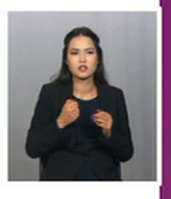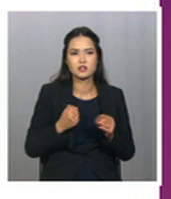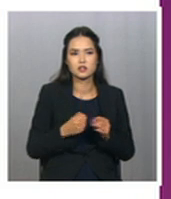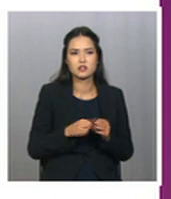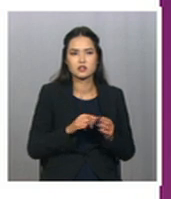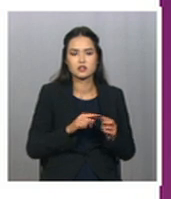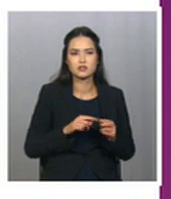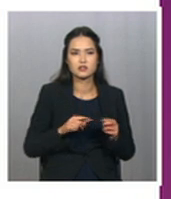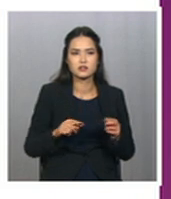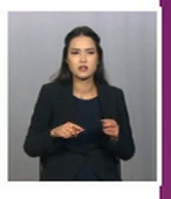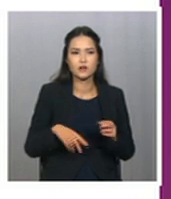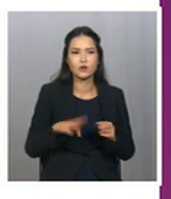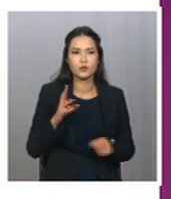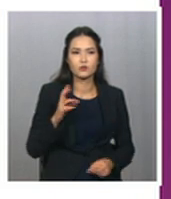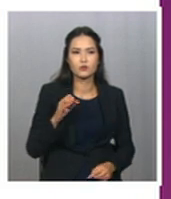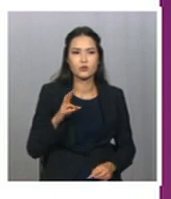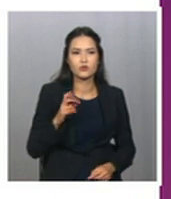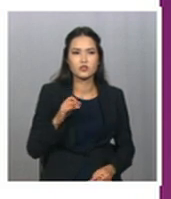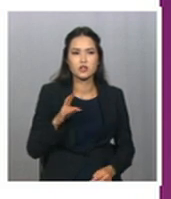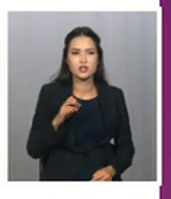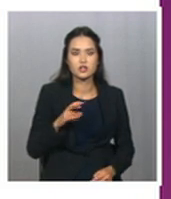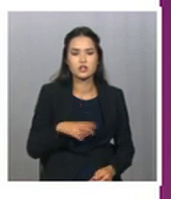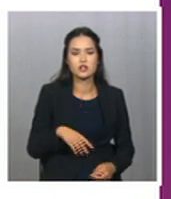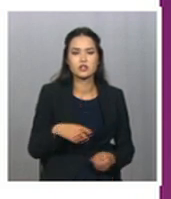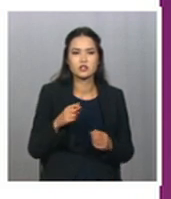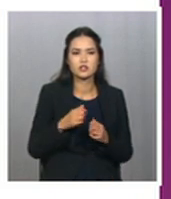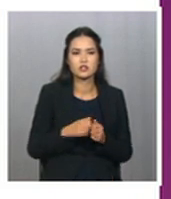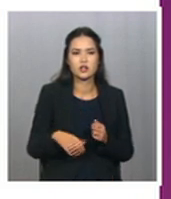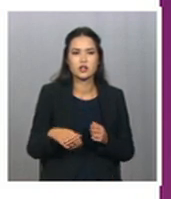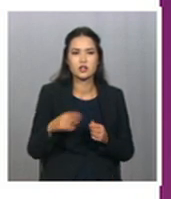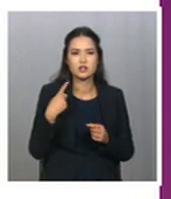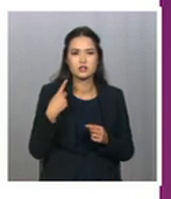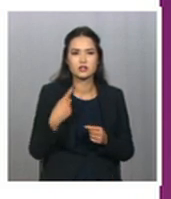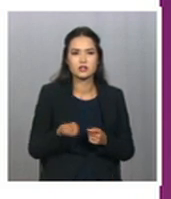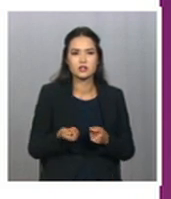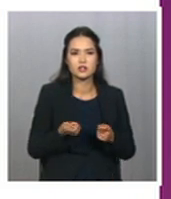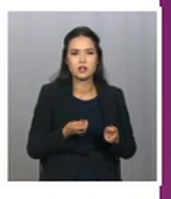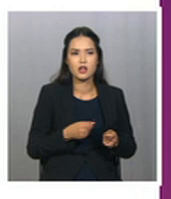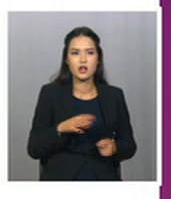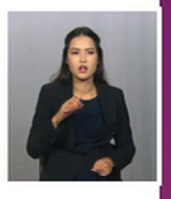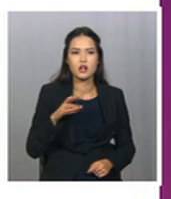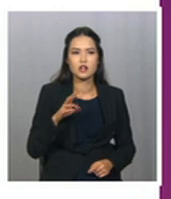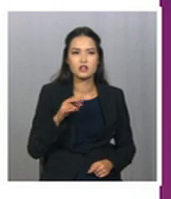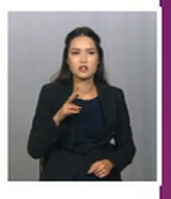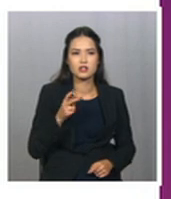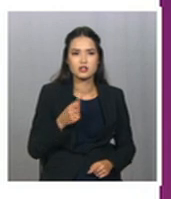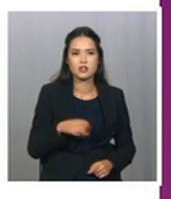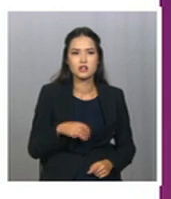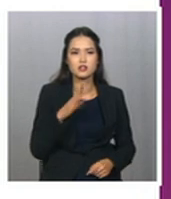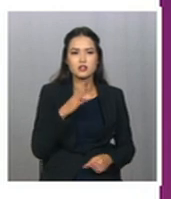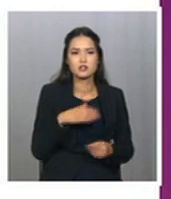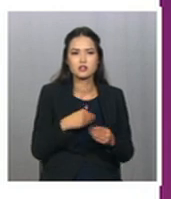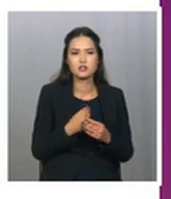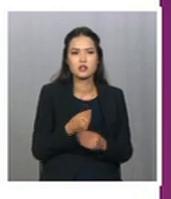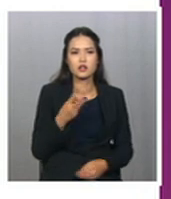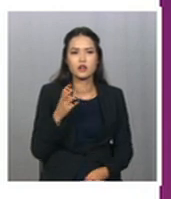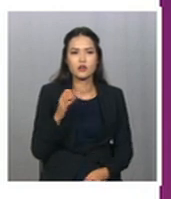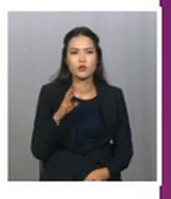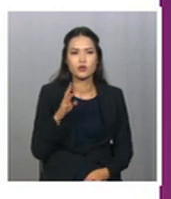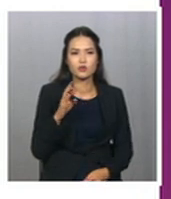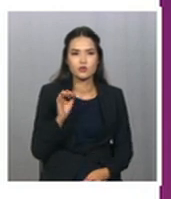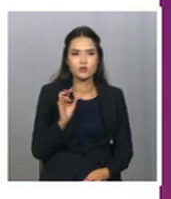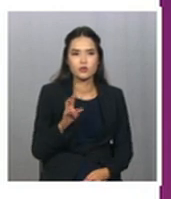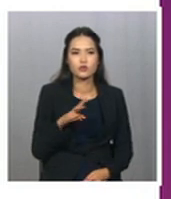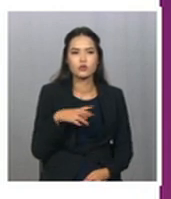болып, Дүйсеннің жан ұшыра әкелгенін білгенде, Алтынайдың өңі алабұртып, жүрегі мұңға батып,